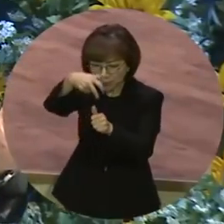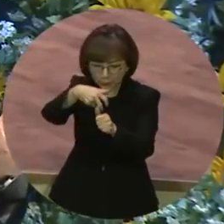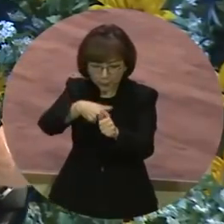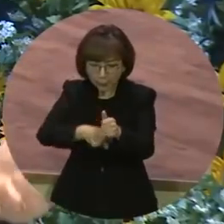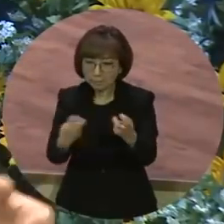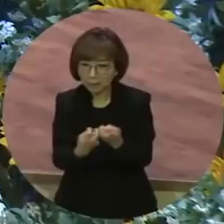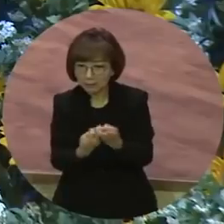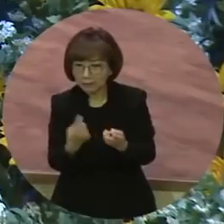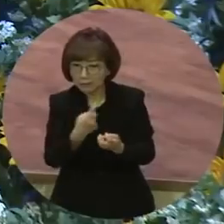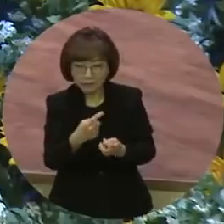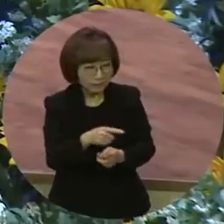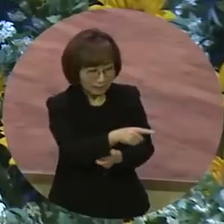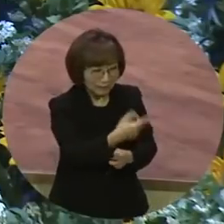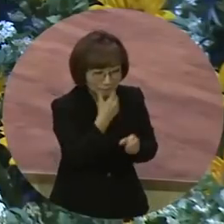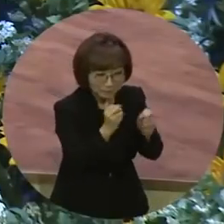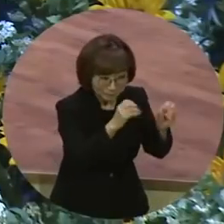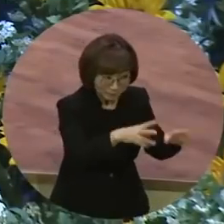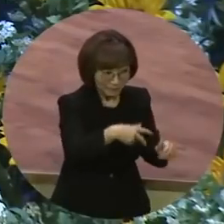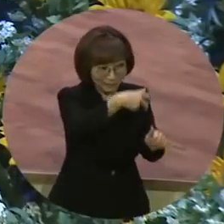갚아야지. 빚진 자.